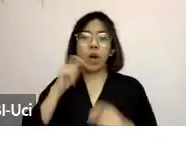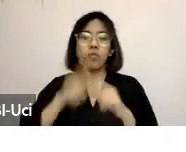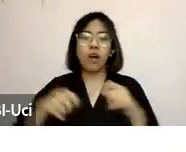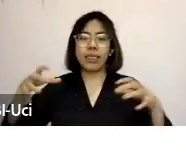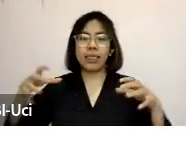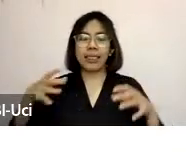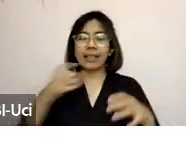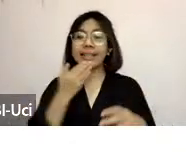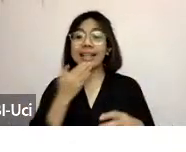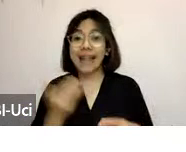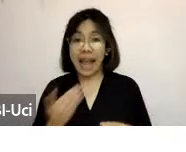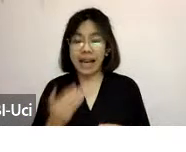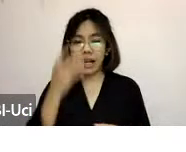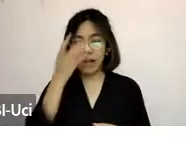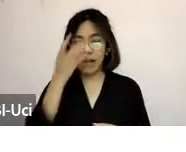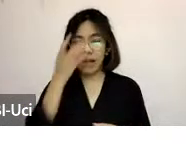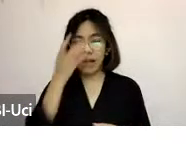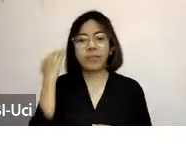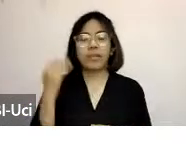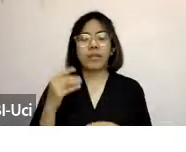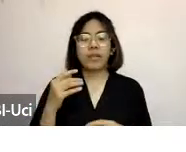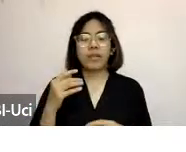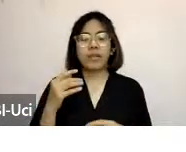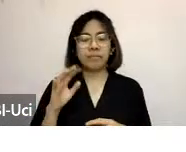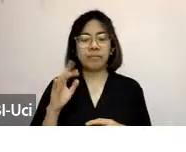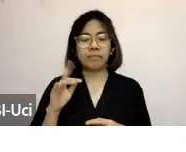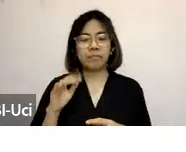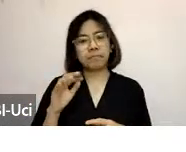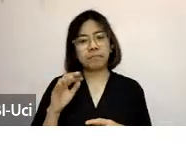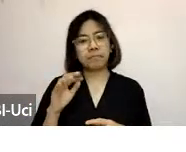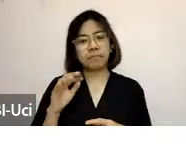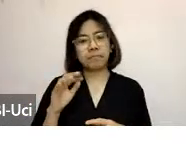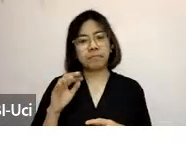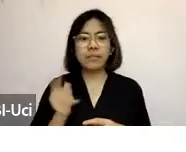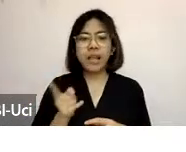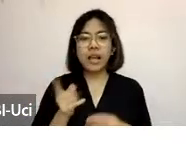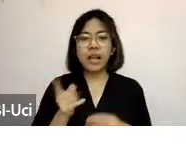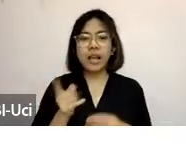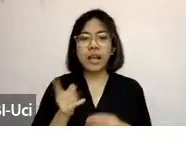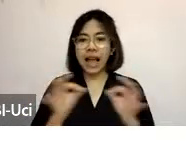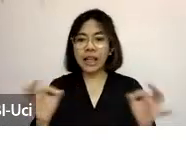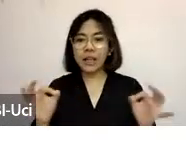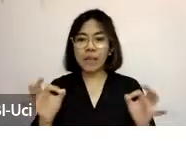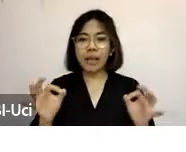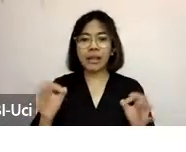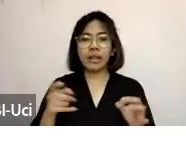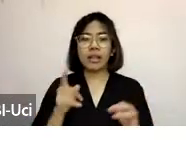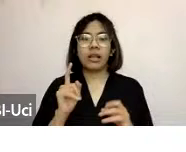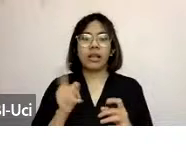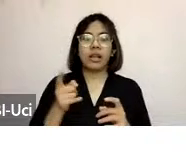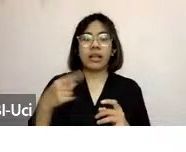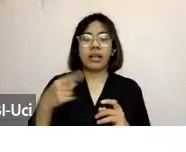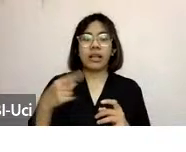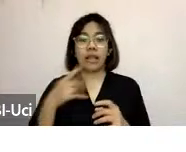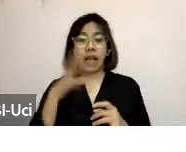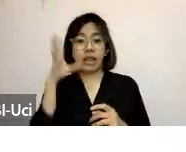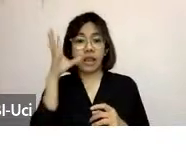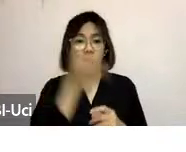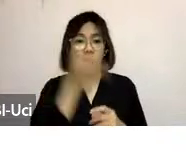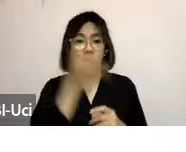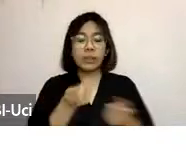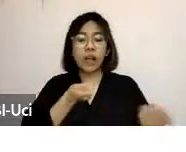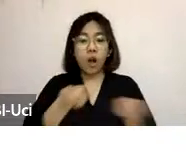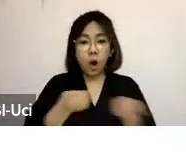dengan dengan dengan salah satu kalimat yang ada di dalam tulisan dia in knowing dikontrol NK paint window